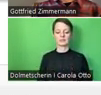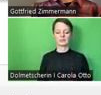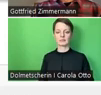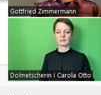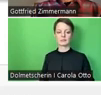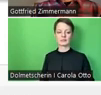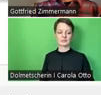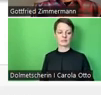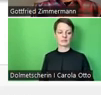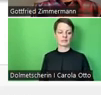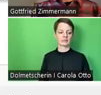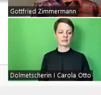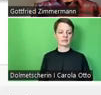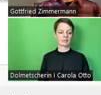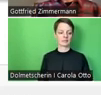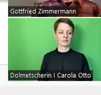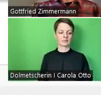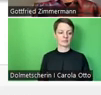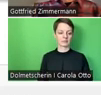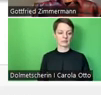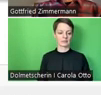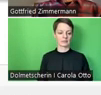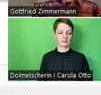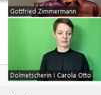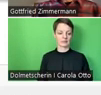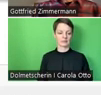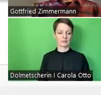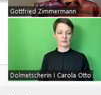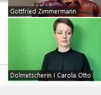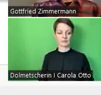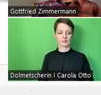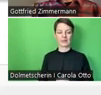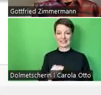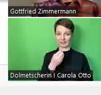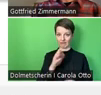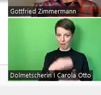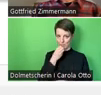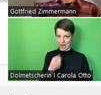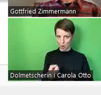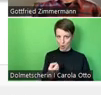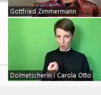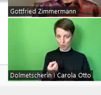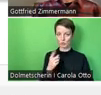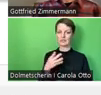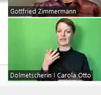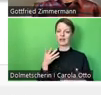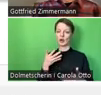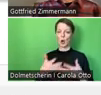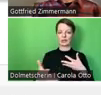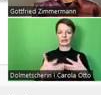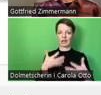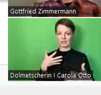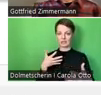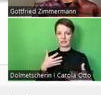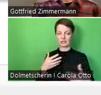haben wir Links. Da bei Quellen. Also dieses Blau hier, das sollte einen Kontrast